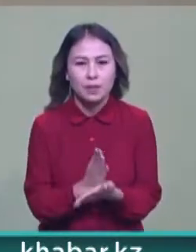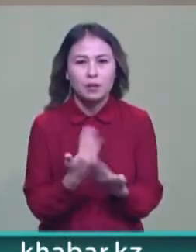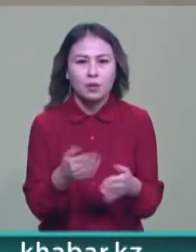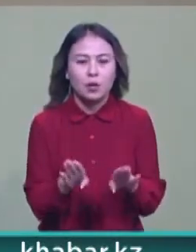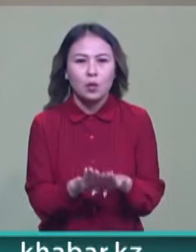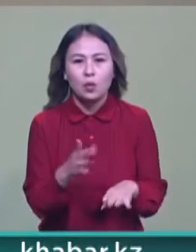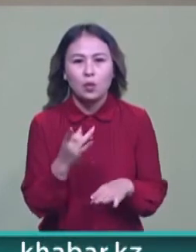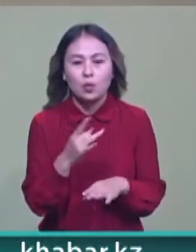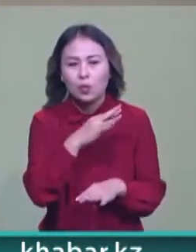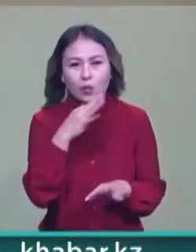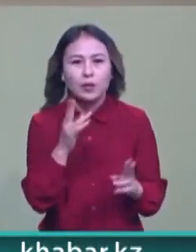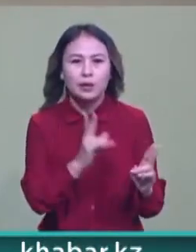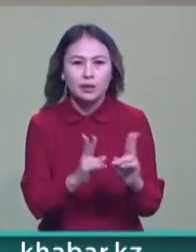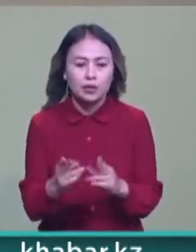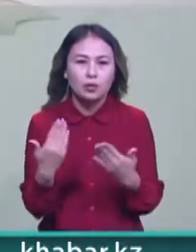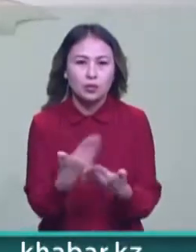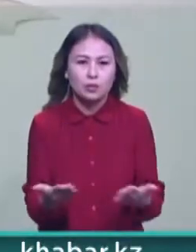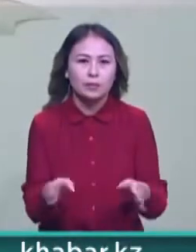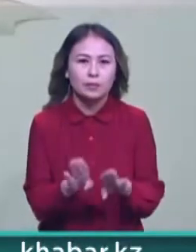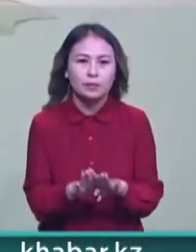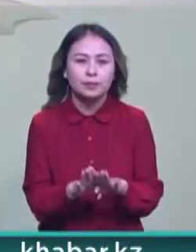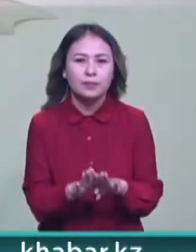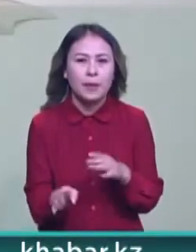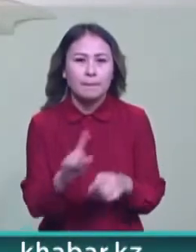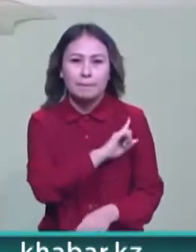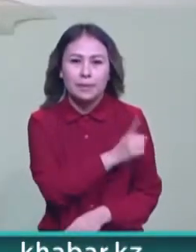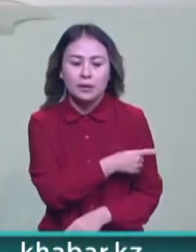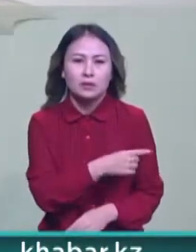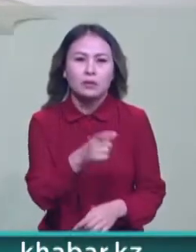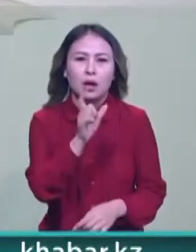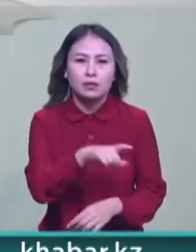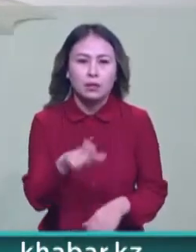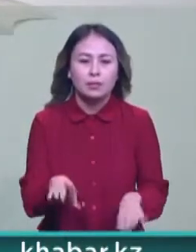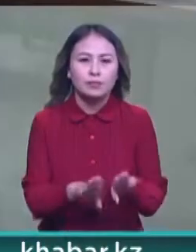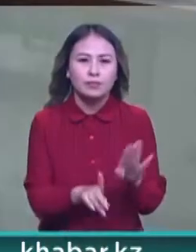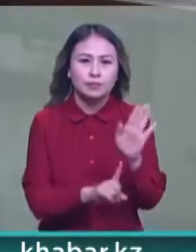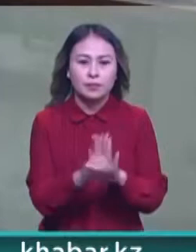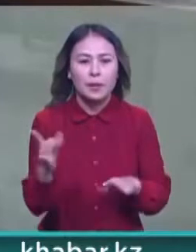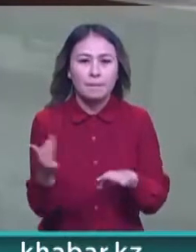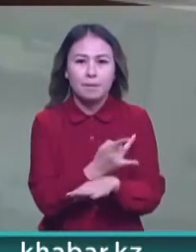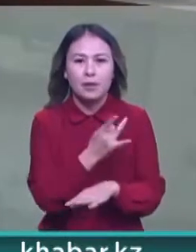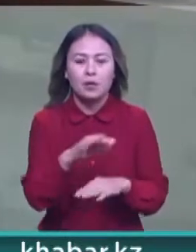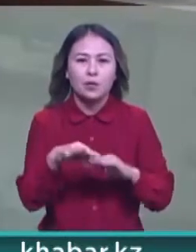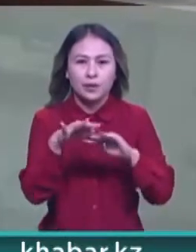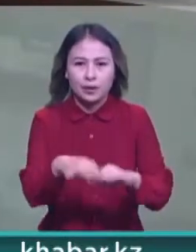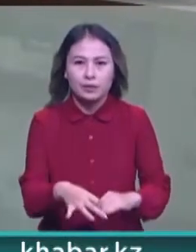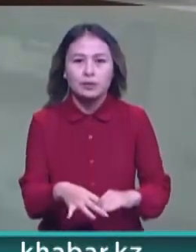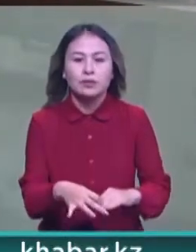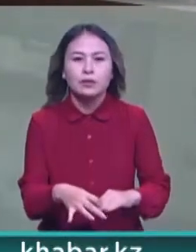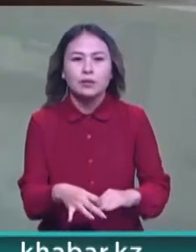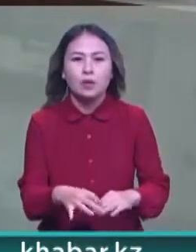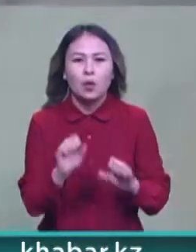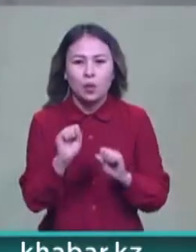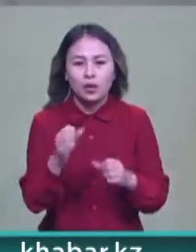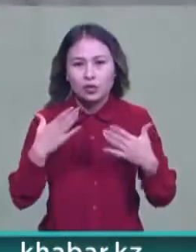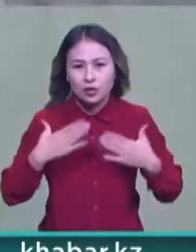реттік қолданылатын ол жаңағыдай несі мақтадан тігіледі, және бір реттік қолданылатын